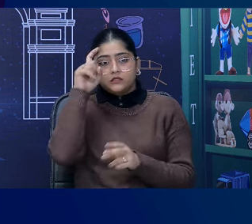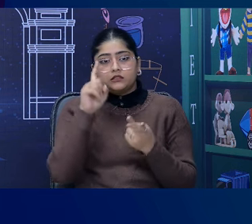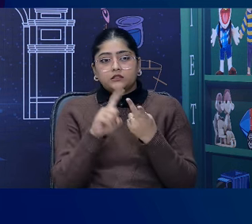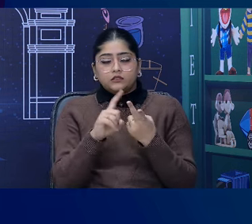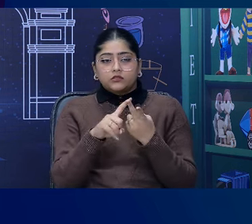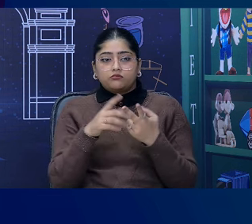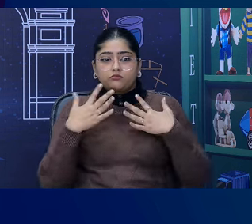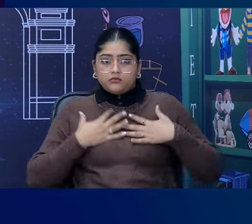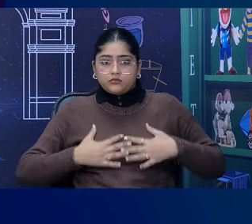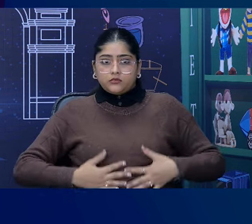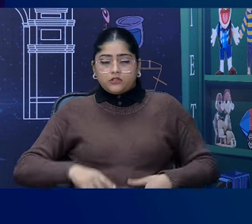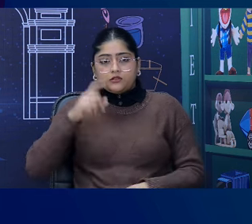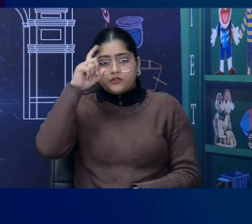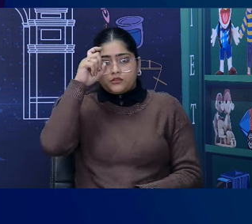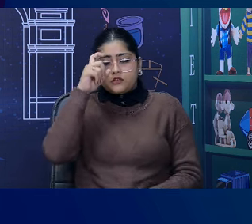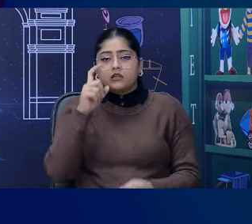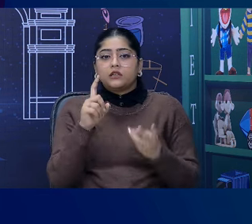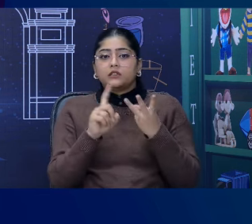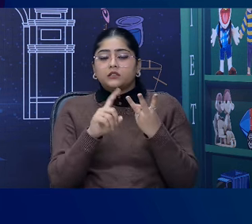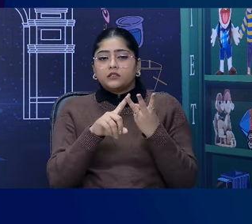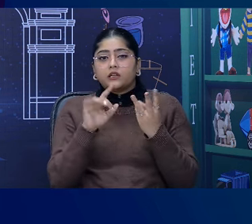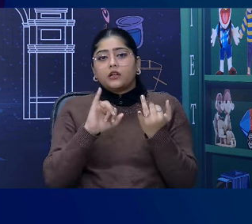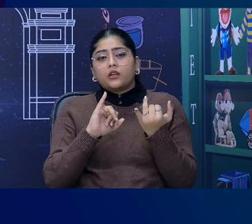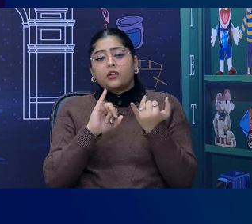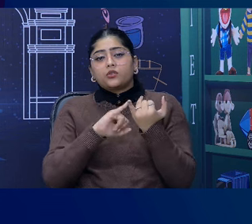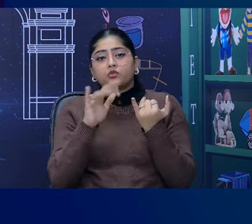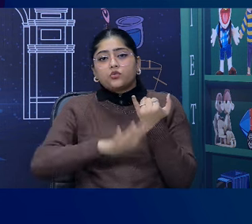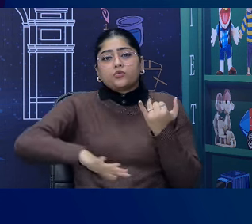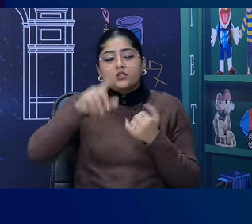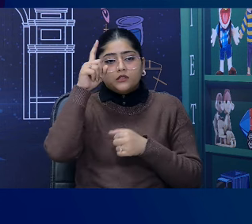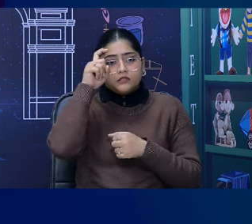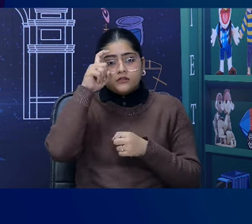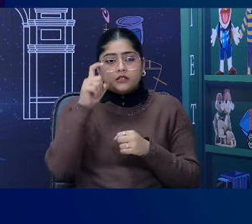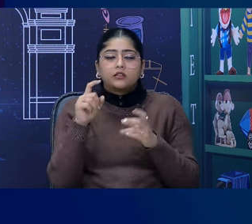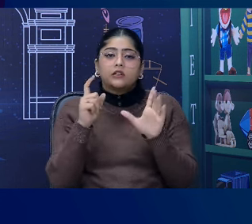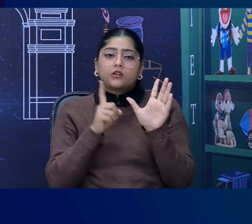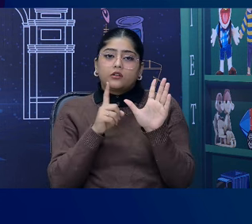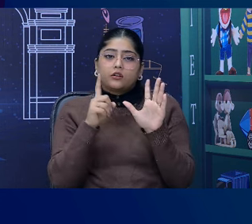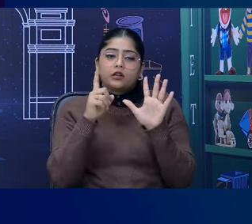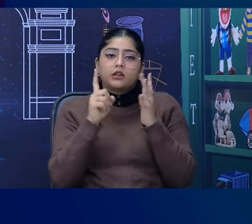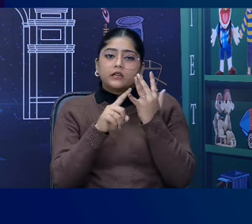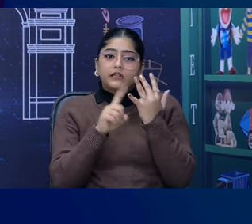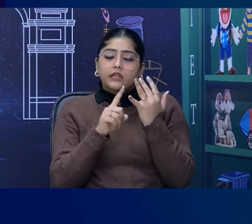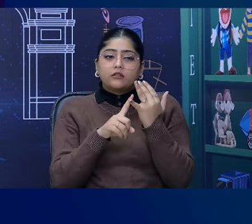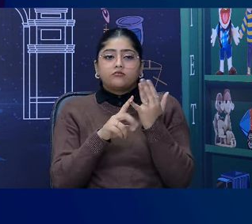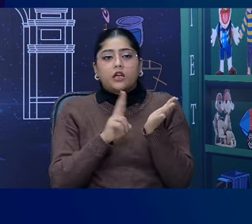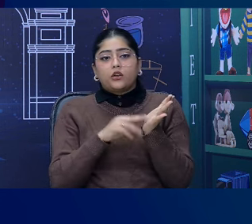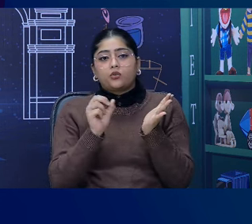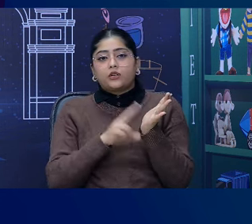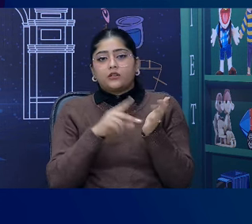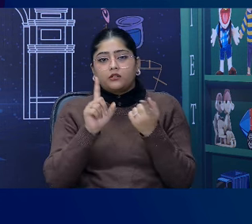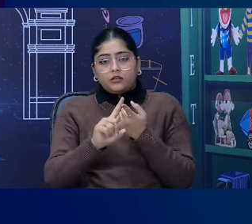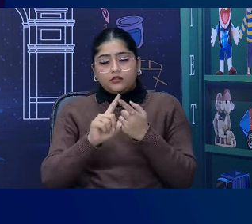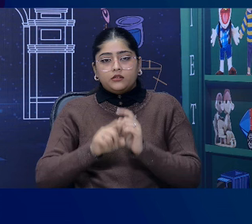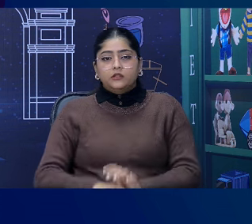फिजिकल स्ट्रेस सी सोशल स्ट्रेस डी नन हम